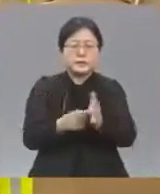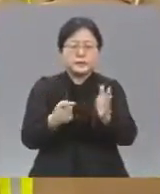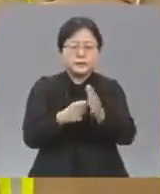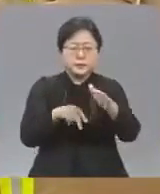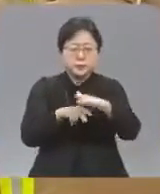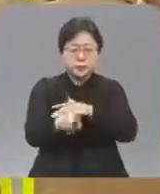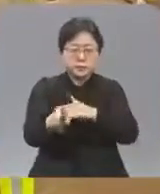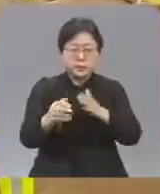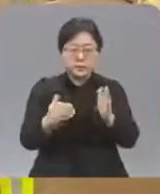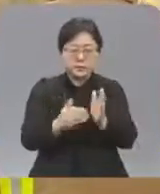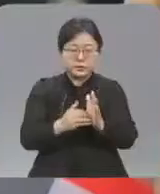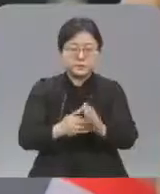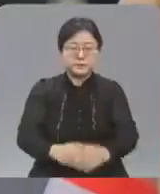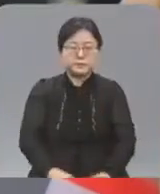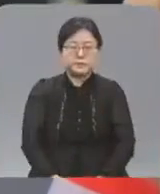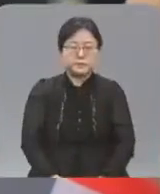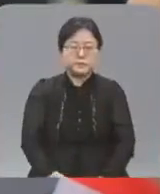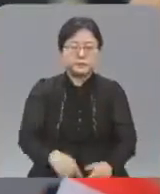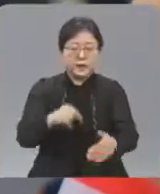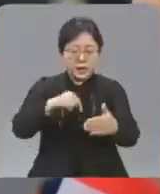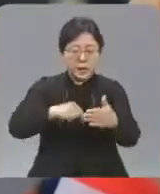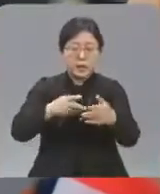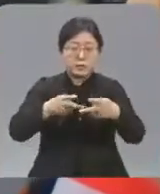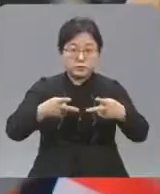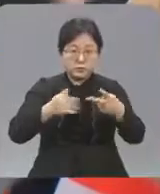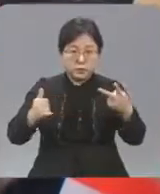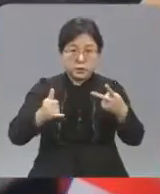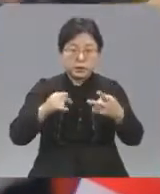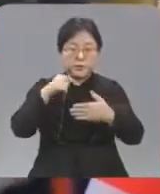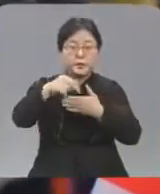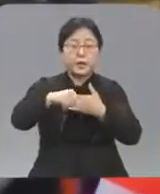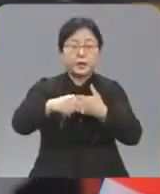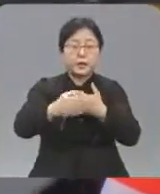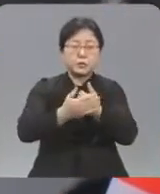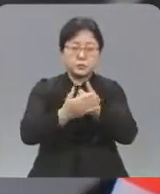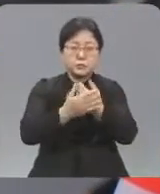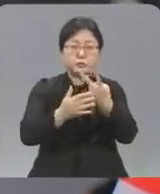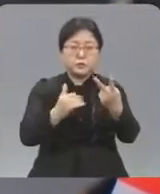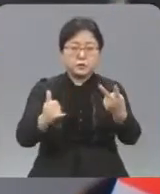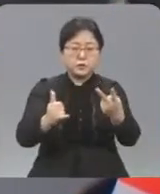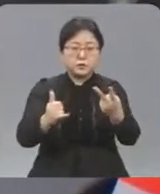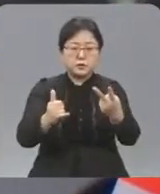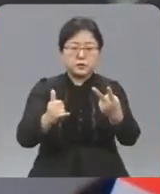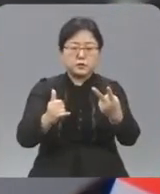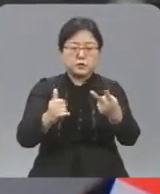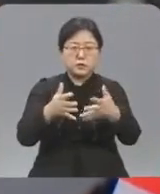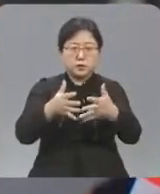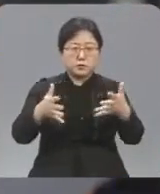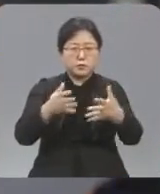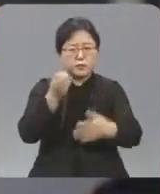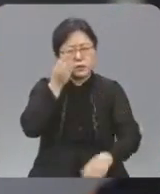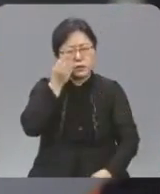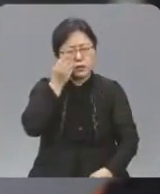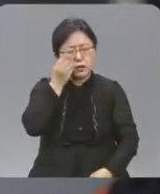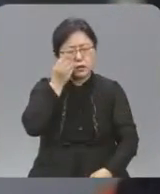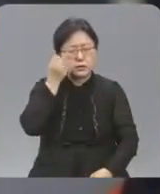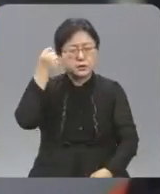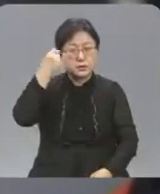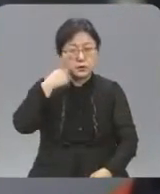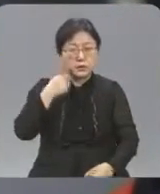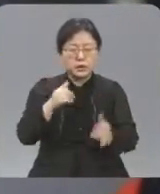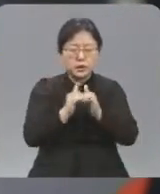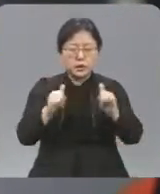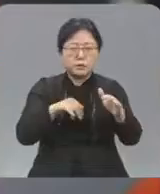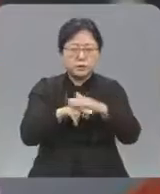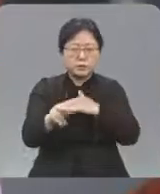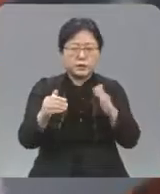몸을 피했다고 말했습니다. 내부에 2명, 외부에 신호하시는 분들 2분, 그래서 건물에 이상 조짐이 있어가지고 사람들은 다